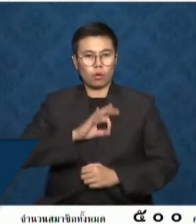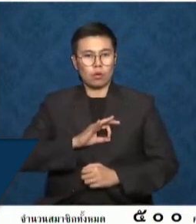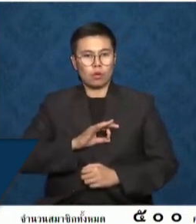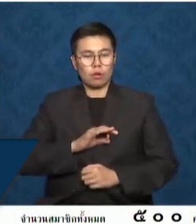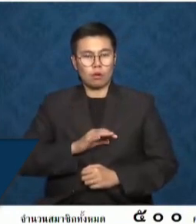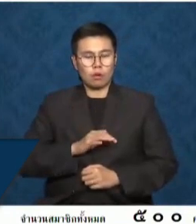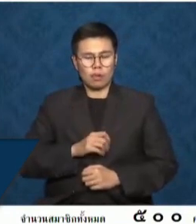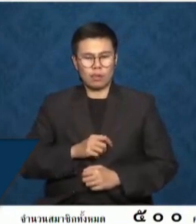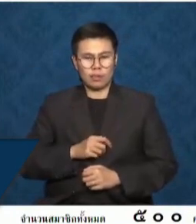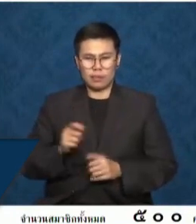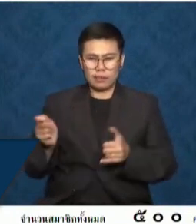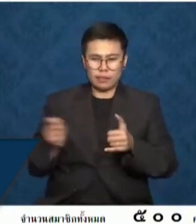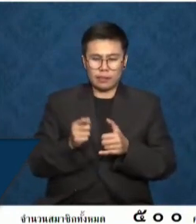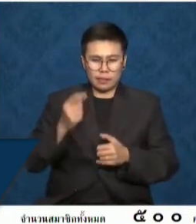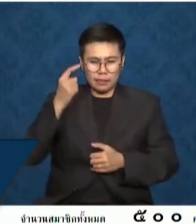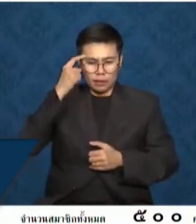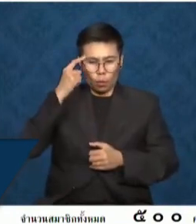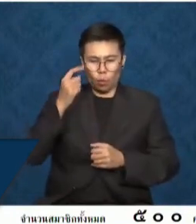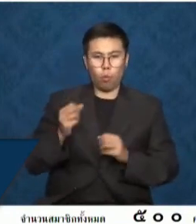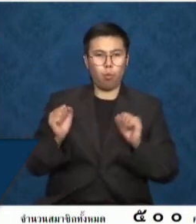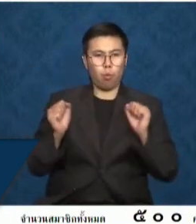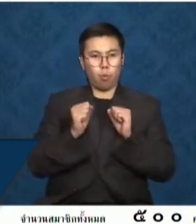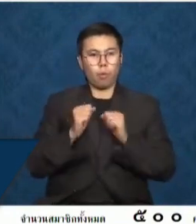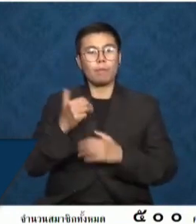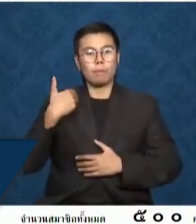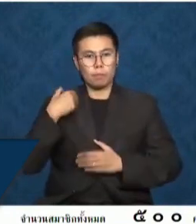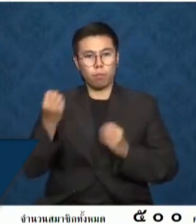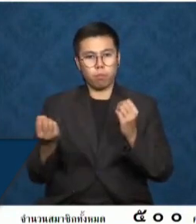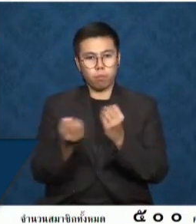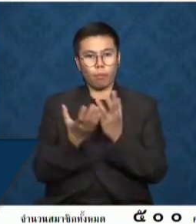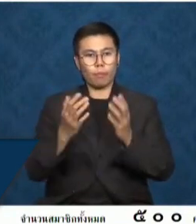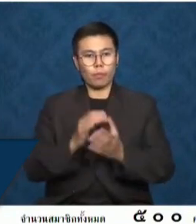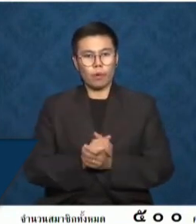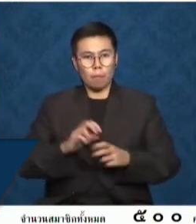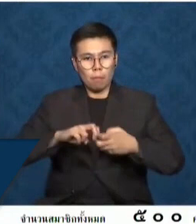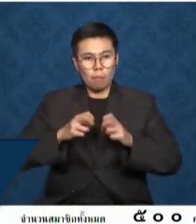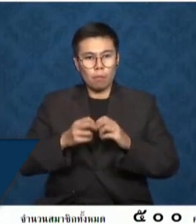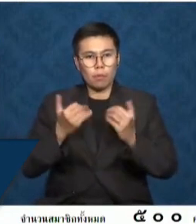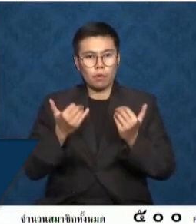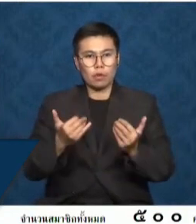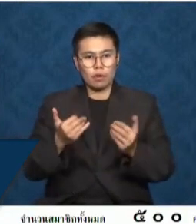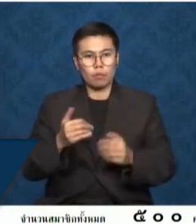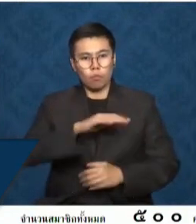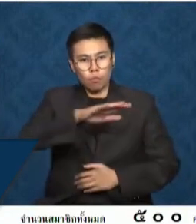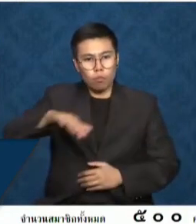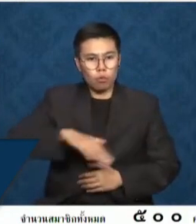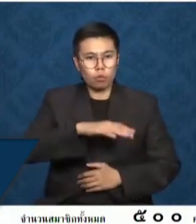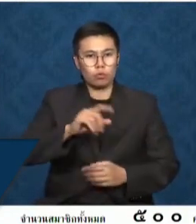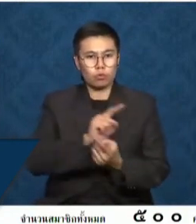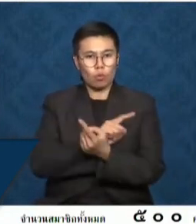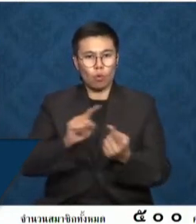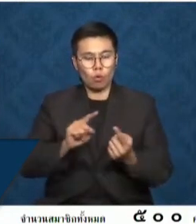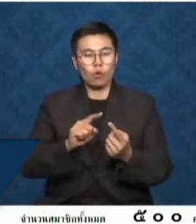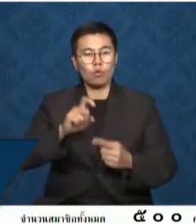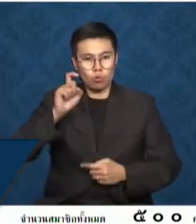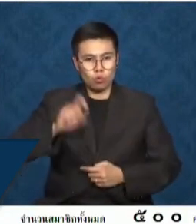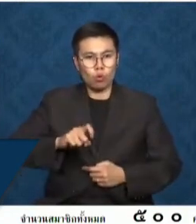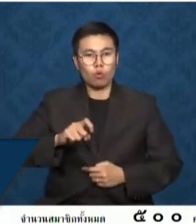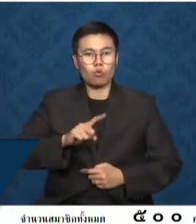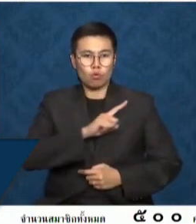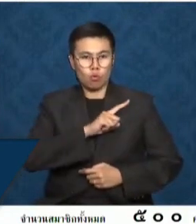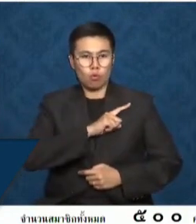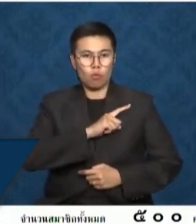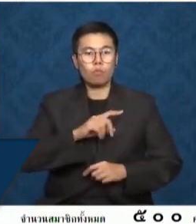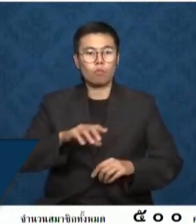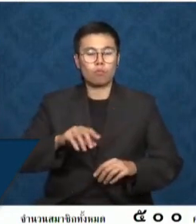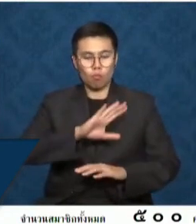อนถูกตีเนี่ยย้อนกลับมาปัญหาที่เกิดขึ้นในขณะนี้จึงเป็นสิ่งที่เราทุกคนในสังคมต้องรับผิดชอบ